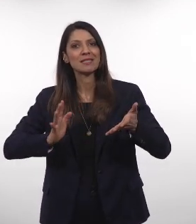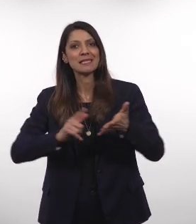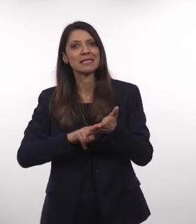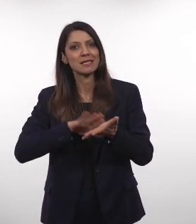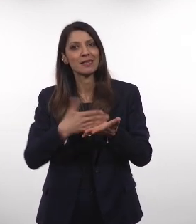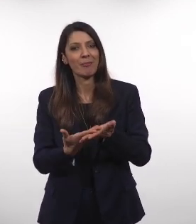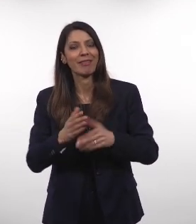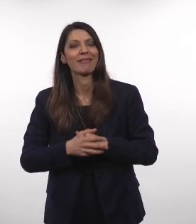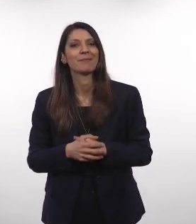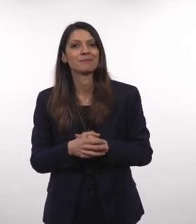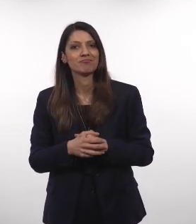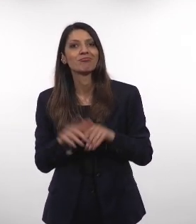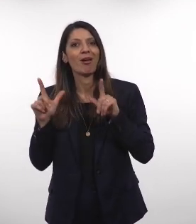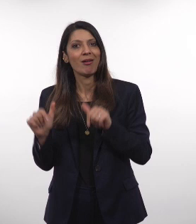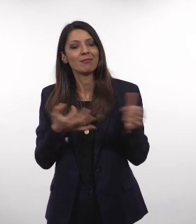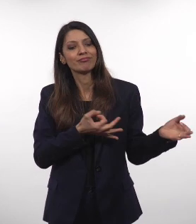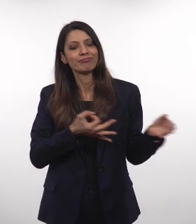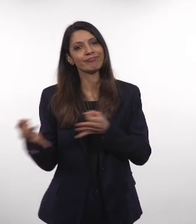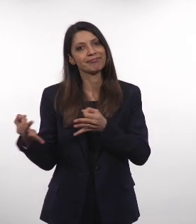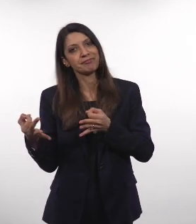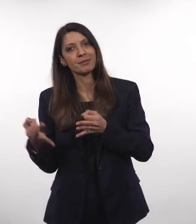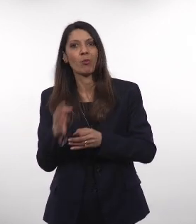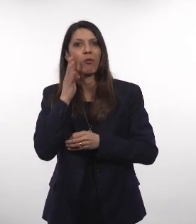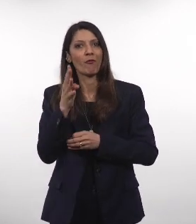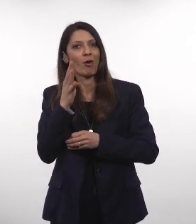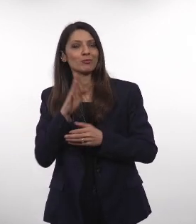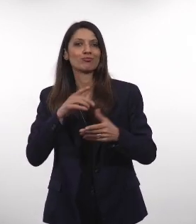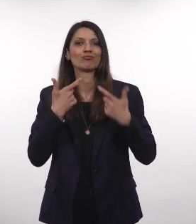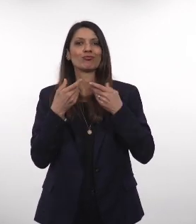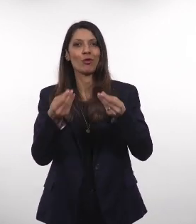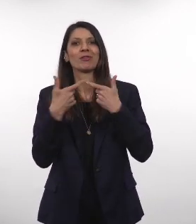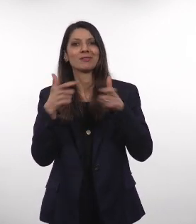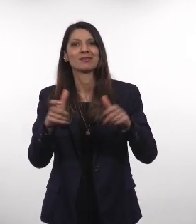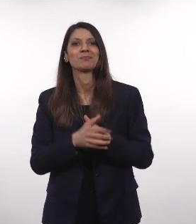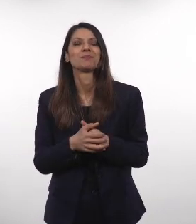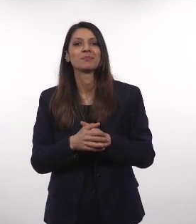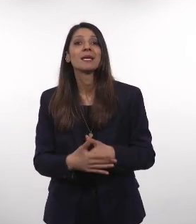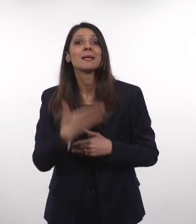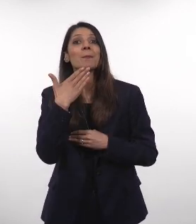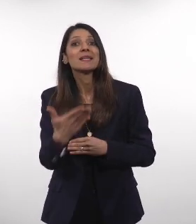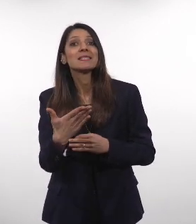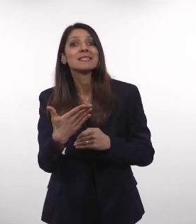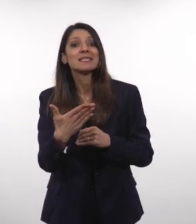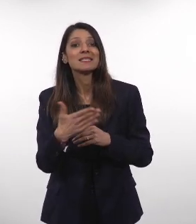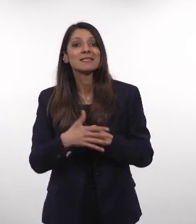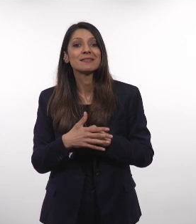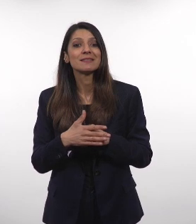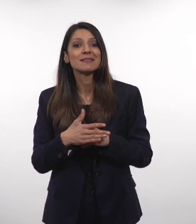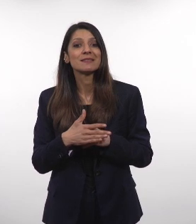qui sont là tout au long de notre webinaire. Surtout, merci